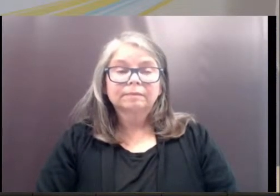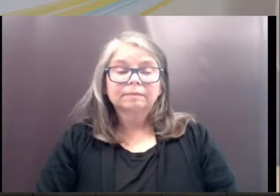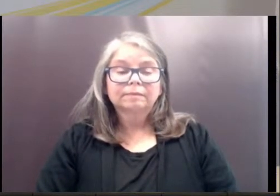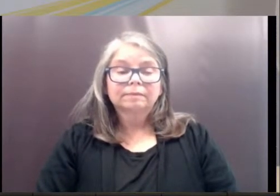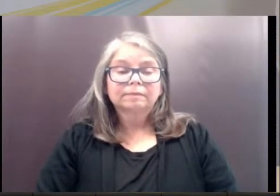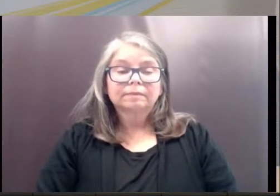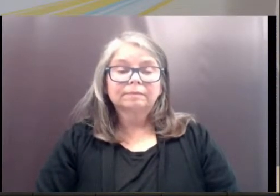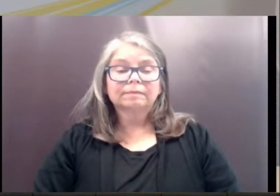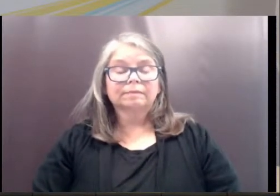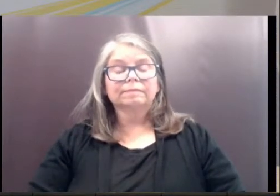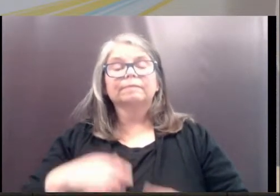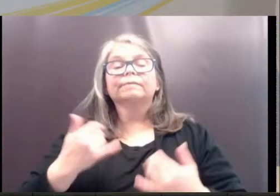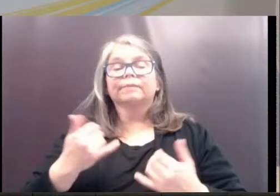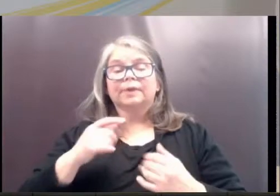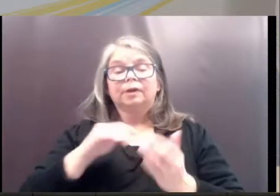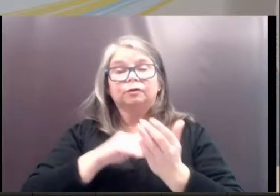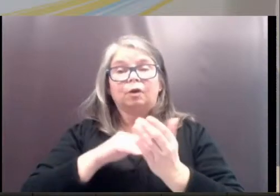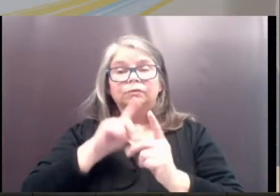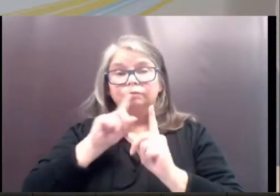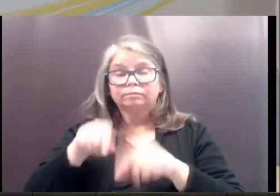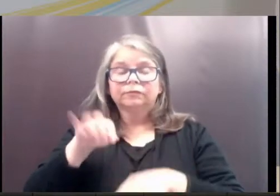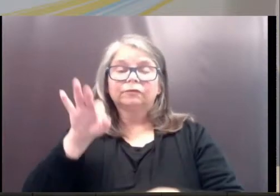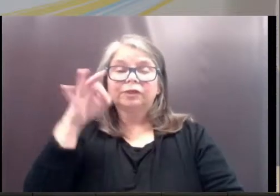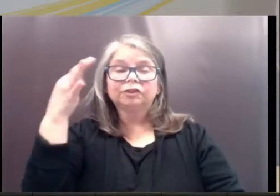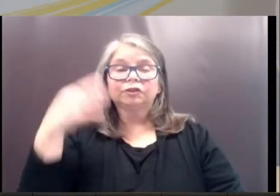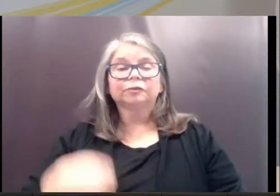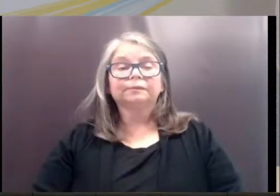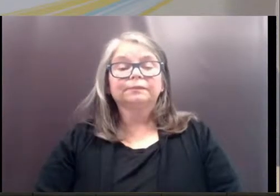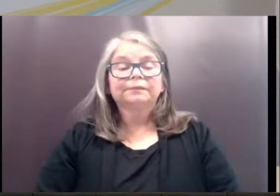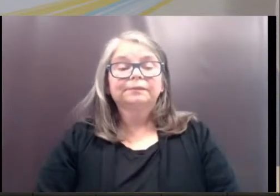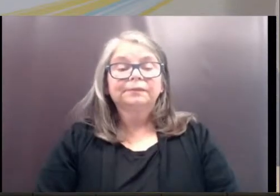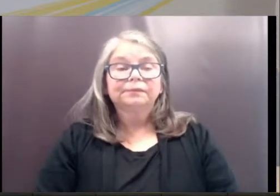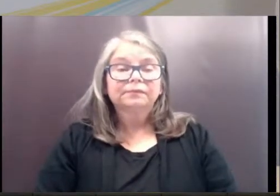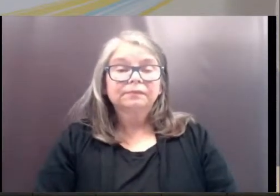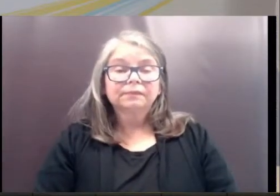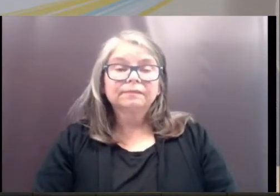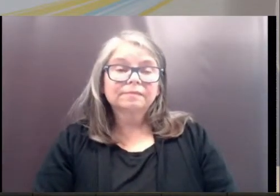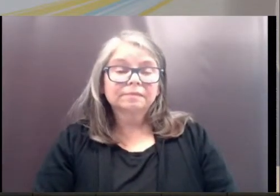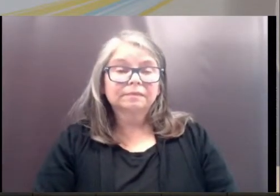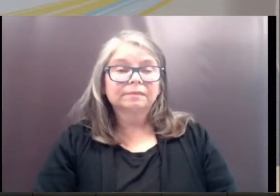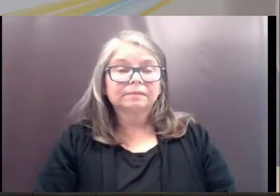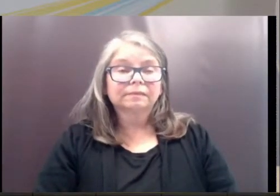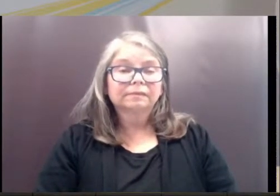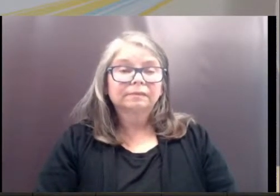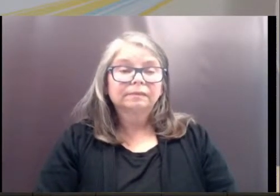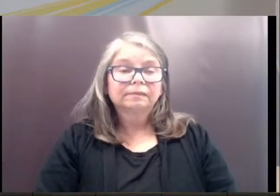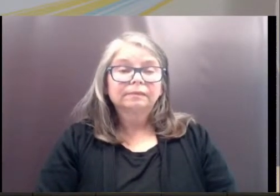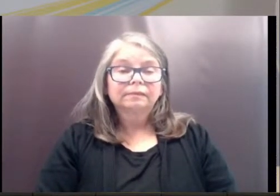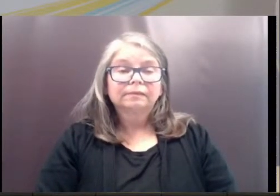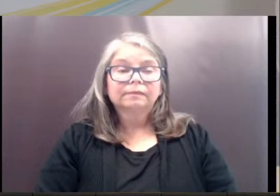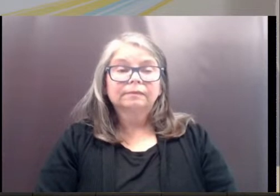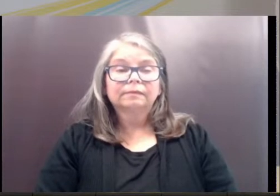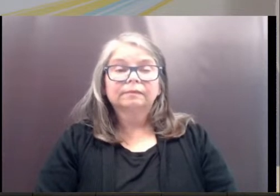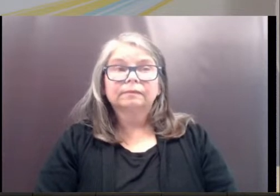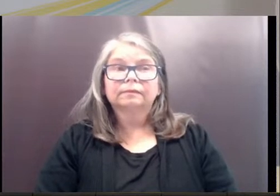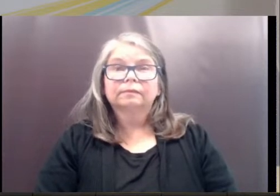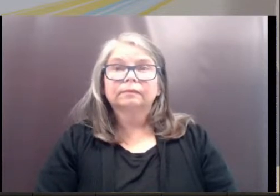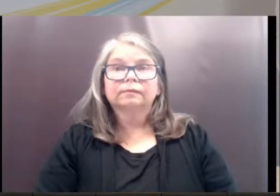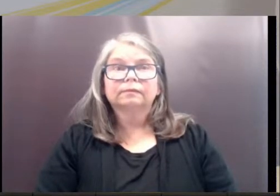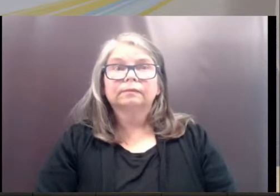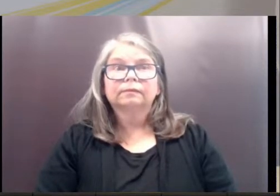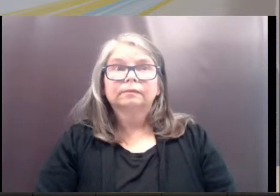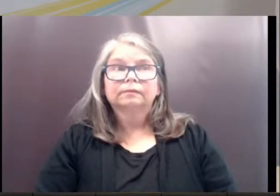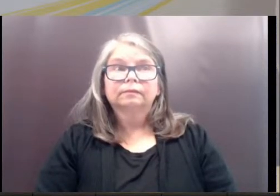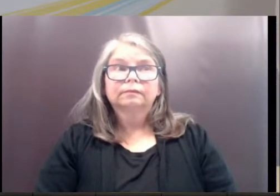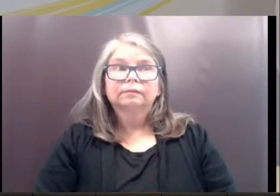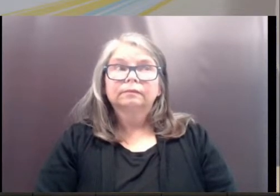Bonjour. Alors, comme vous avez mentionné, on a des groupes de priorité, et puis